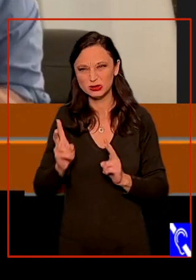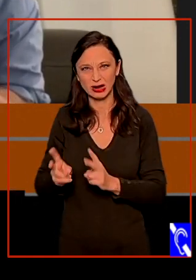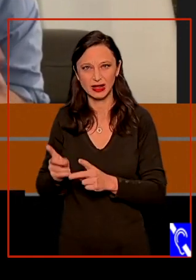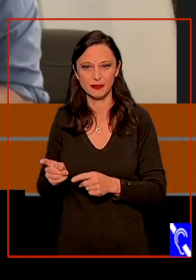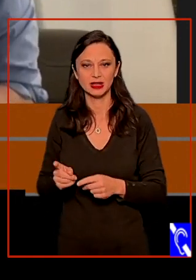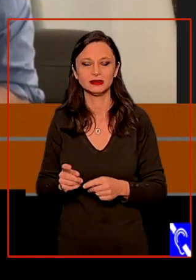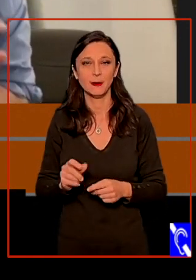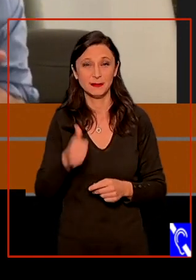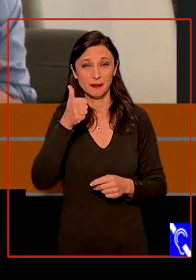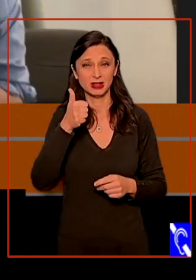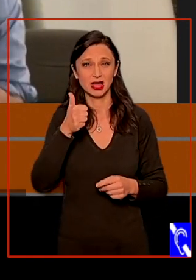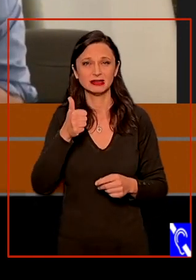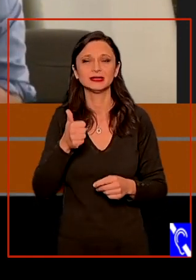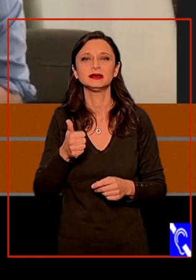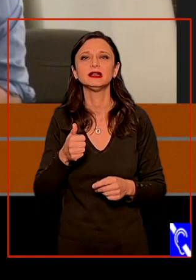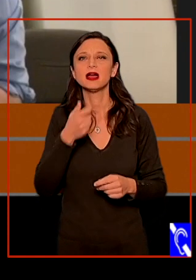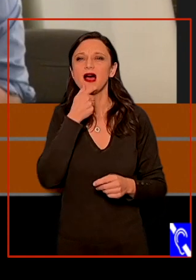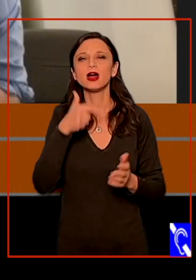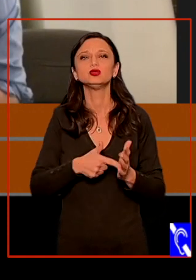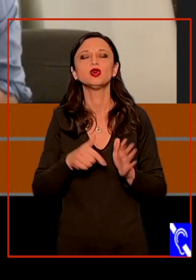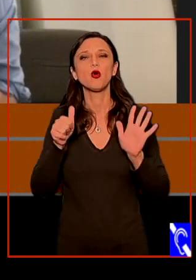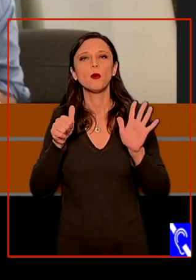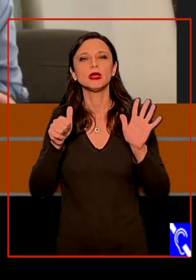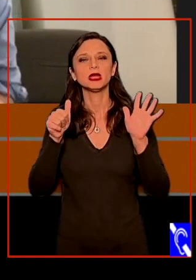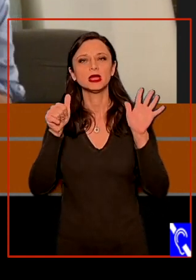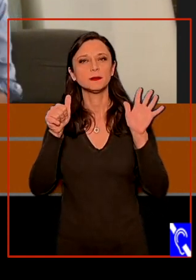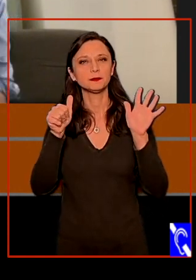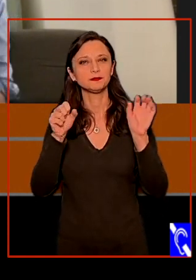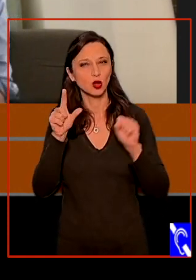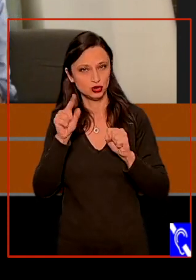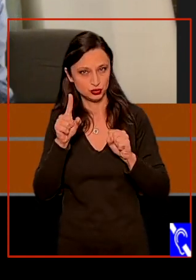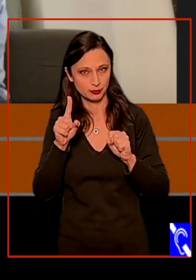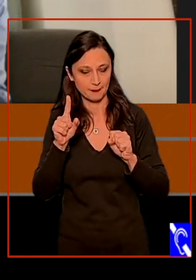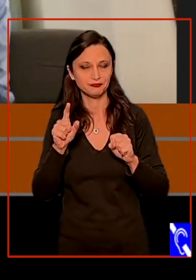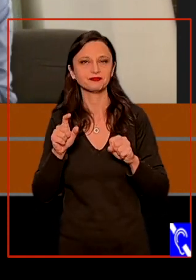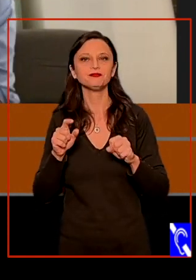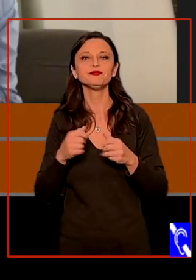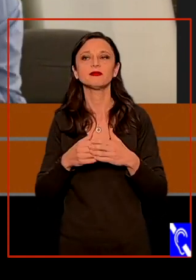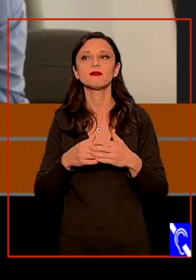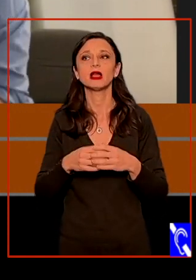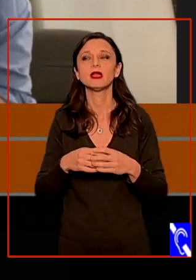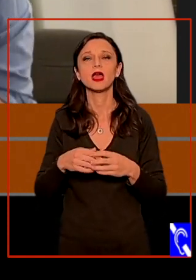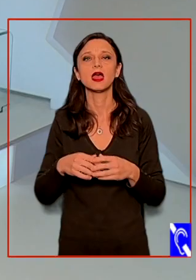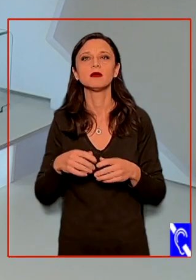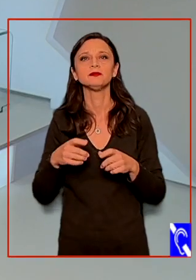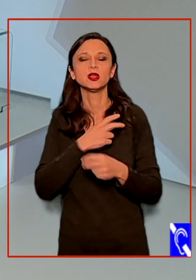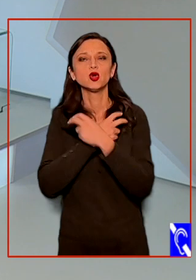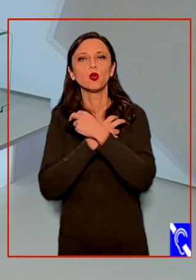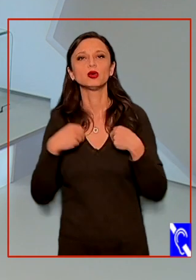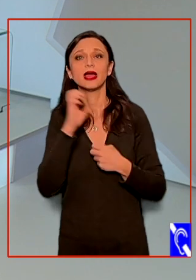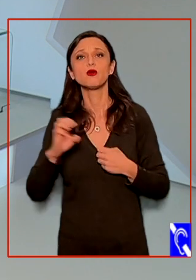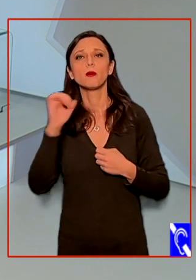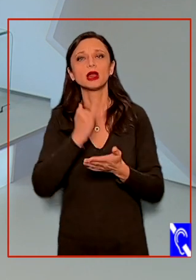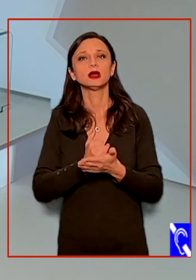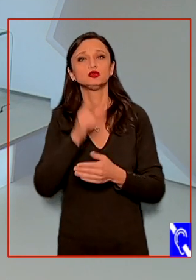hotărâre în 2012 de Curtea Europeană a Drepturilor Omului. E vorba de cauza Parașcinet împotriva României. Acolo un